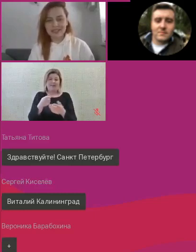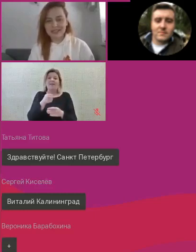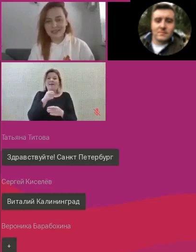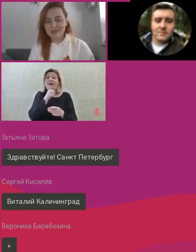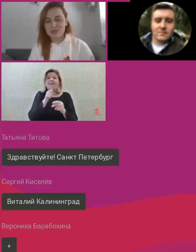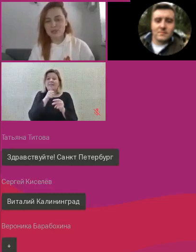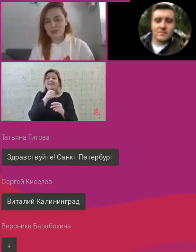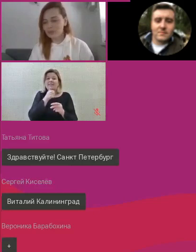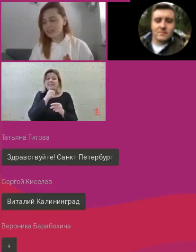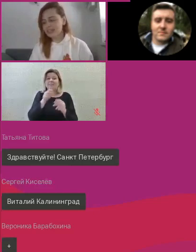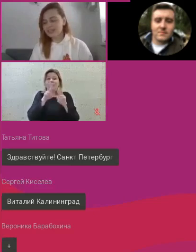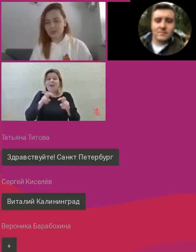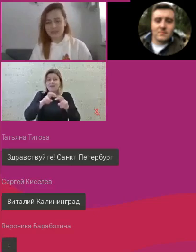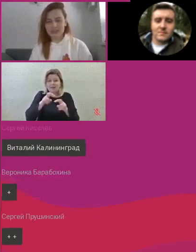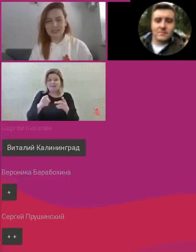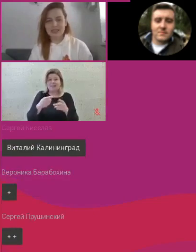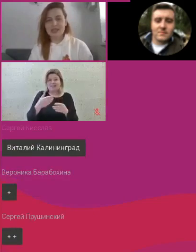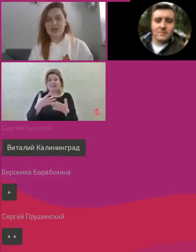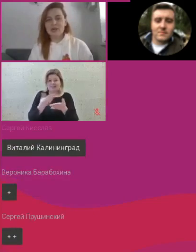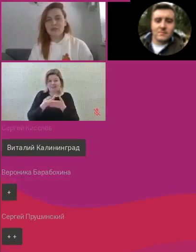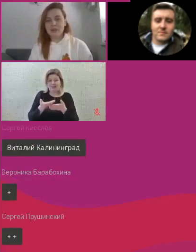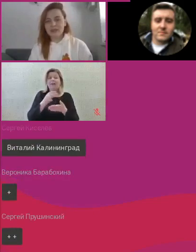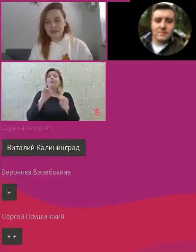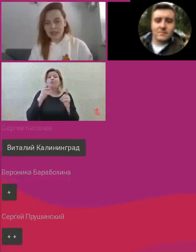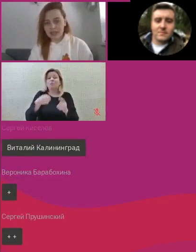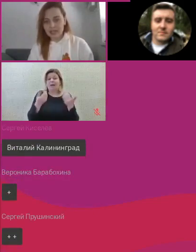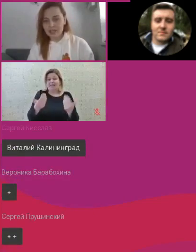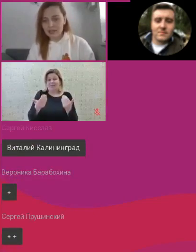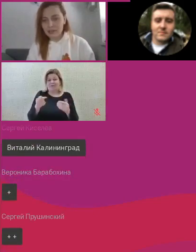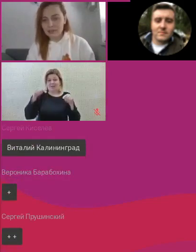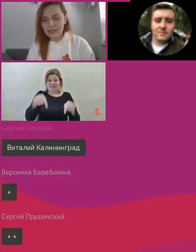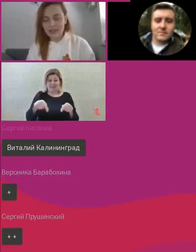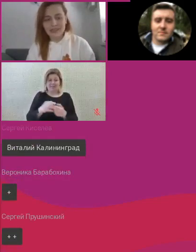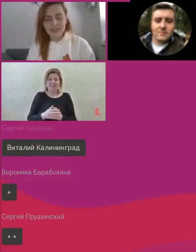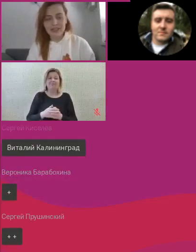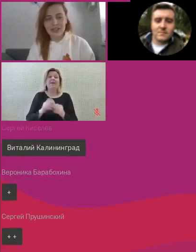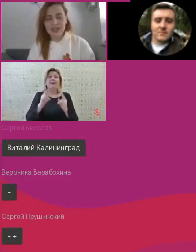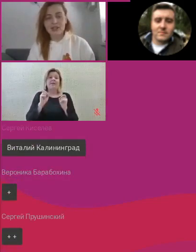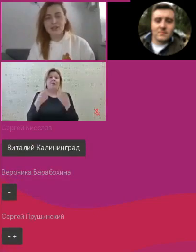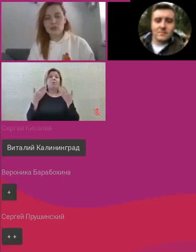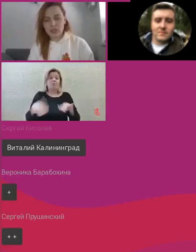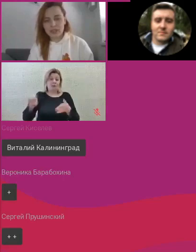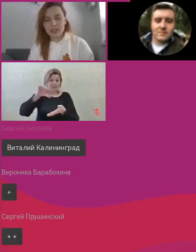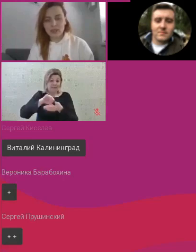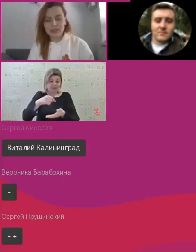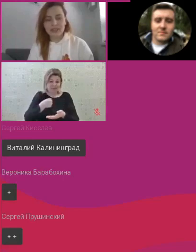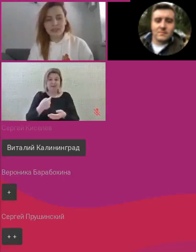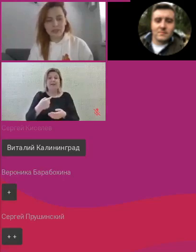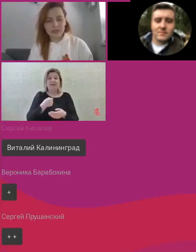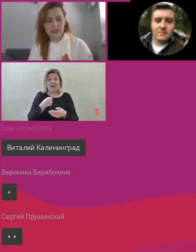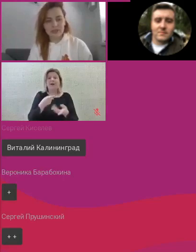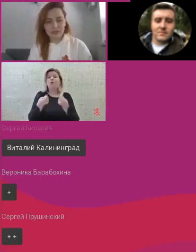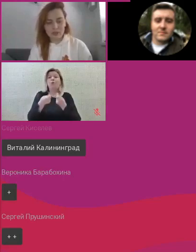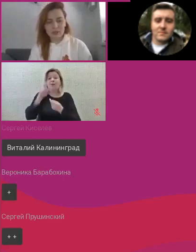экспертности и почему, собственно, я сегодня здесь. Как ранее представили, я и учредитель, и